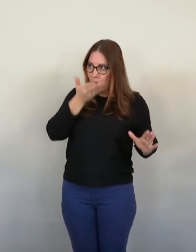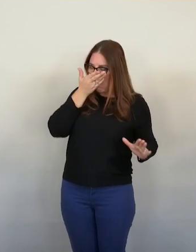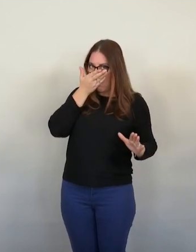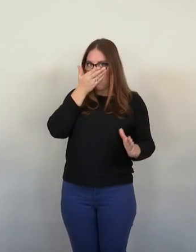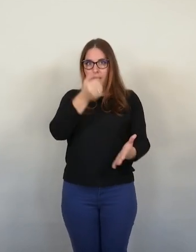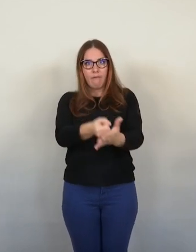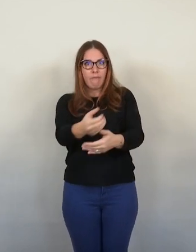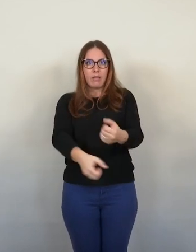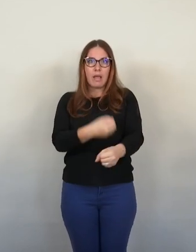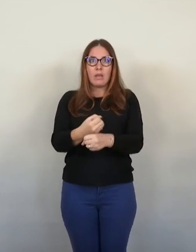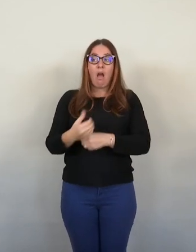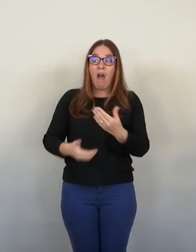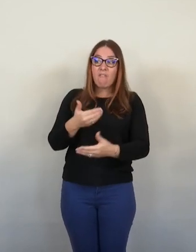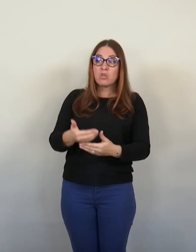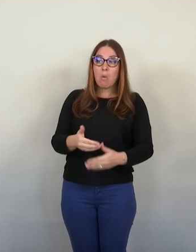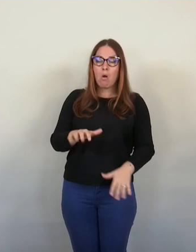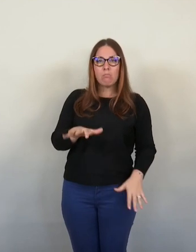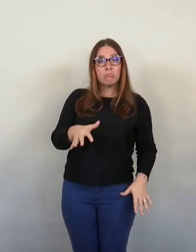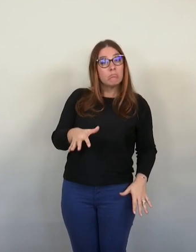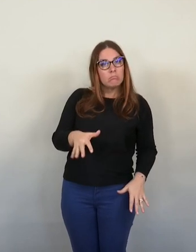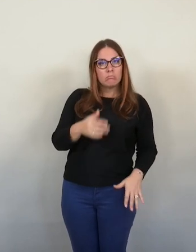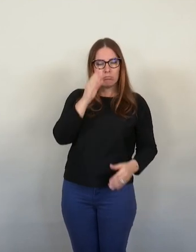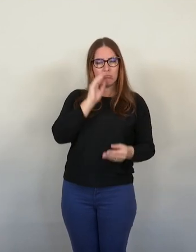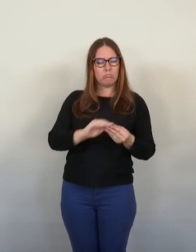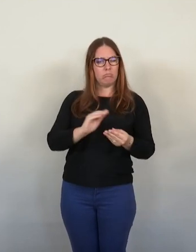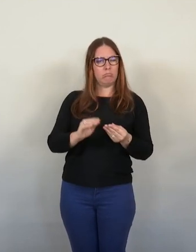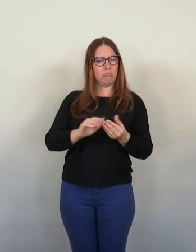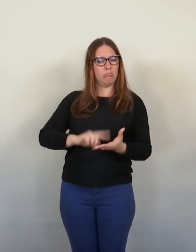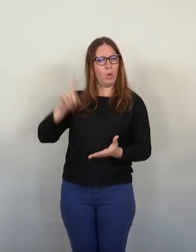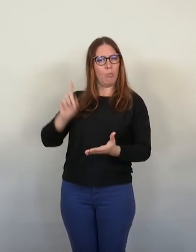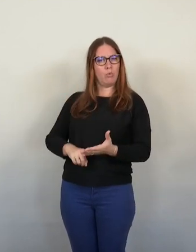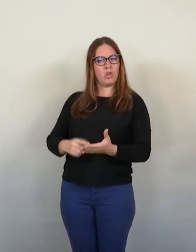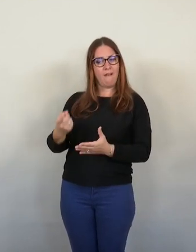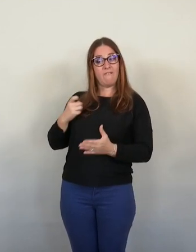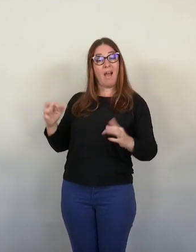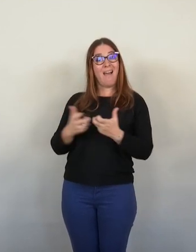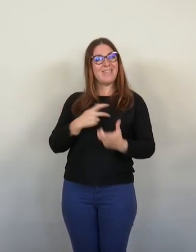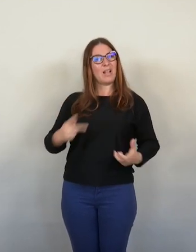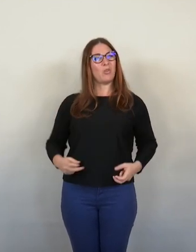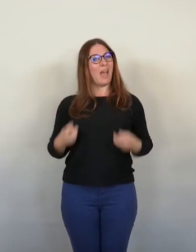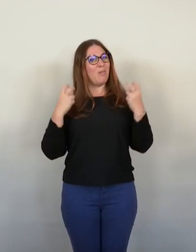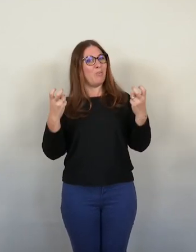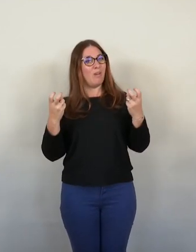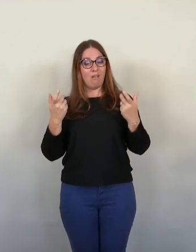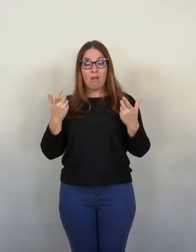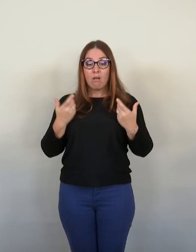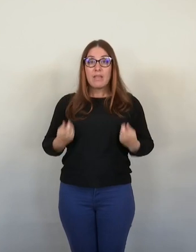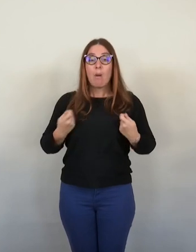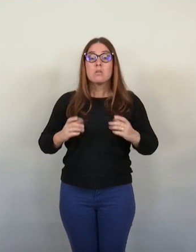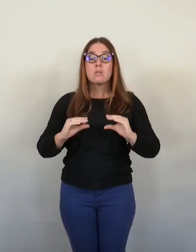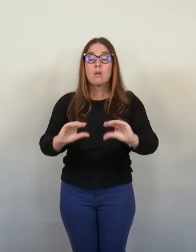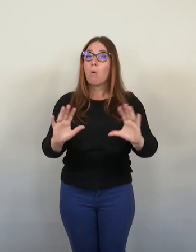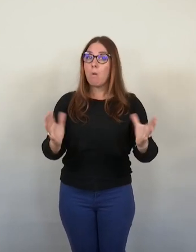l'état d'avancement du projet je suis curieux de savoir comment ce budget dégagé grâce à l'augmentation de la taxe foncière sera consommé